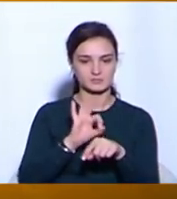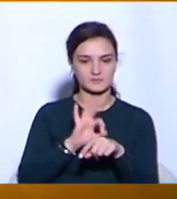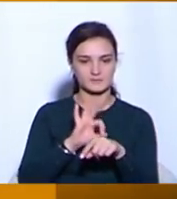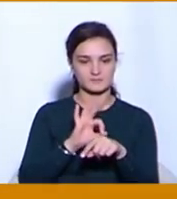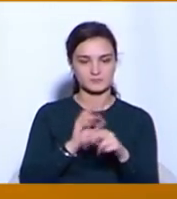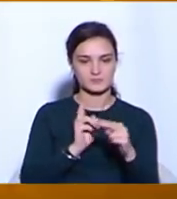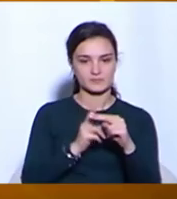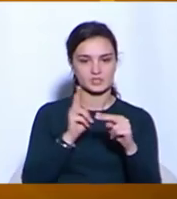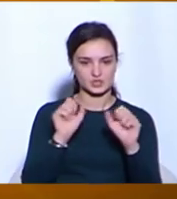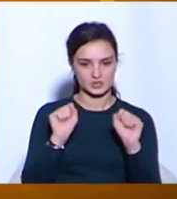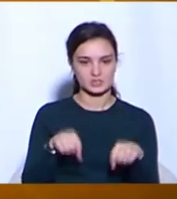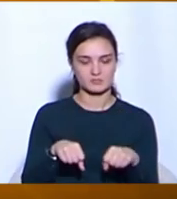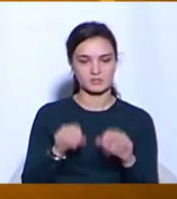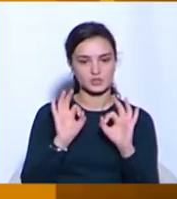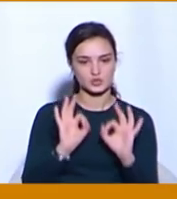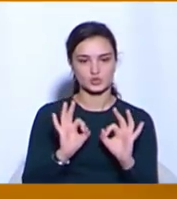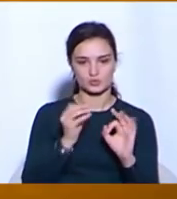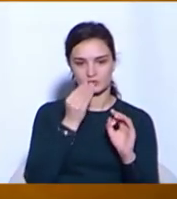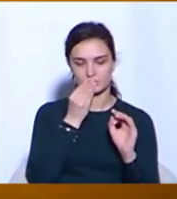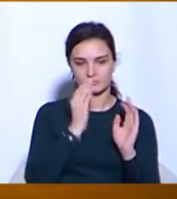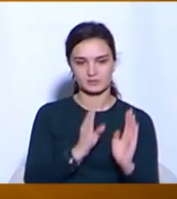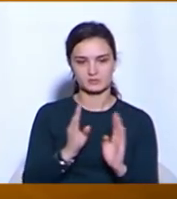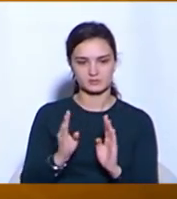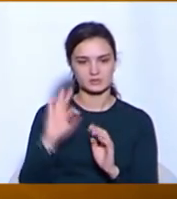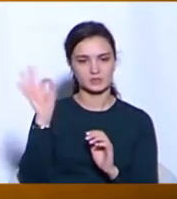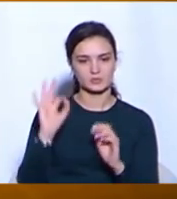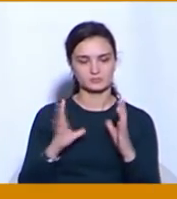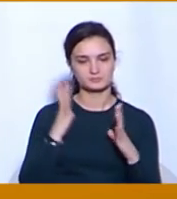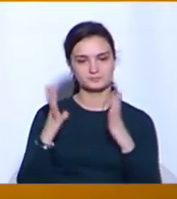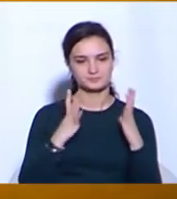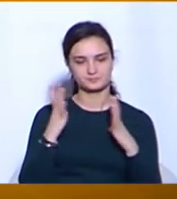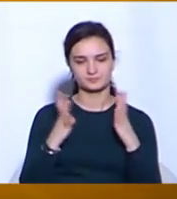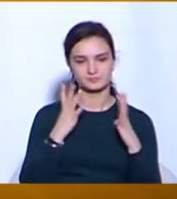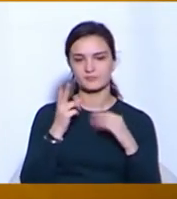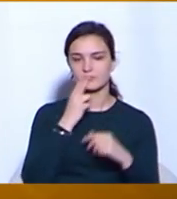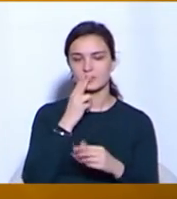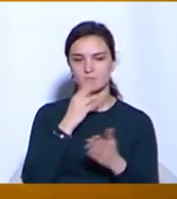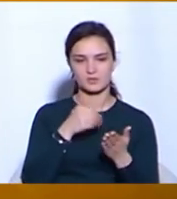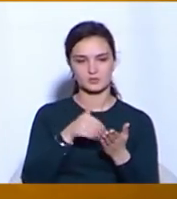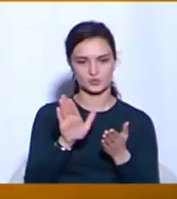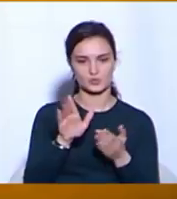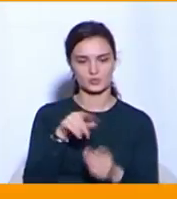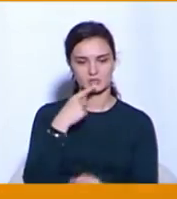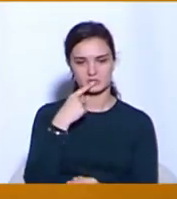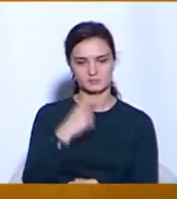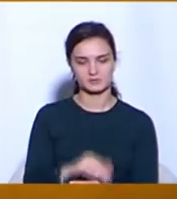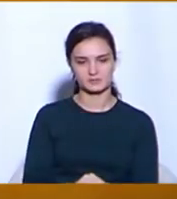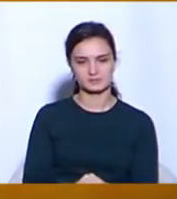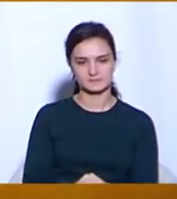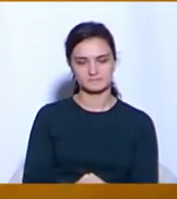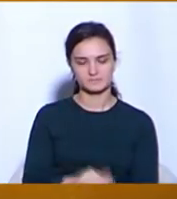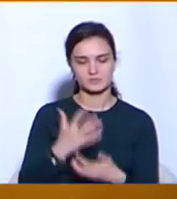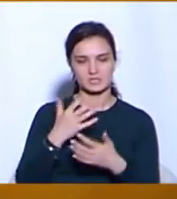დაავადებათა თავიდან აცილება შესაძლებელია. სწორი კვებით, რეგულარული ფიზიკური აქტივობით, თამბაქოზე უარის